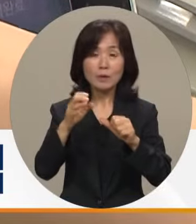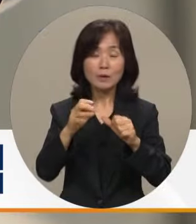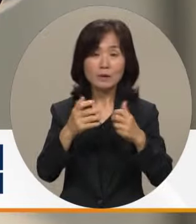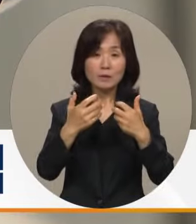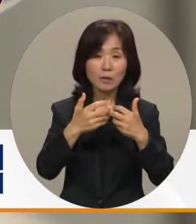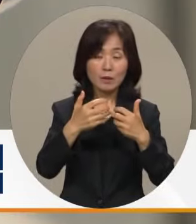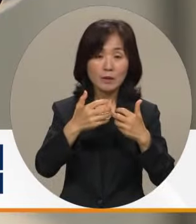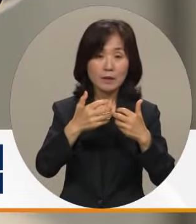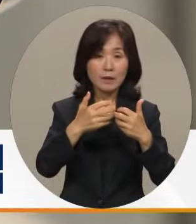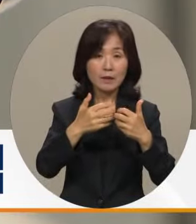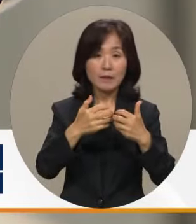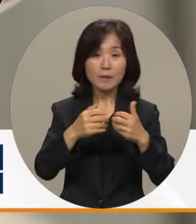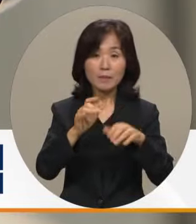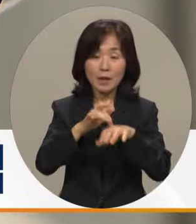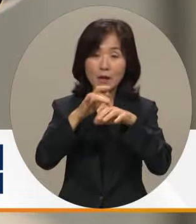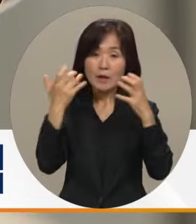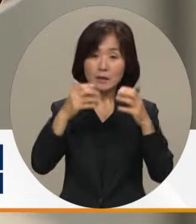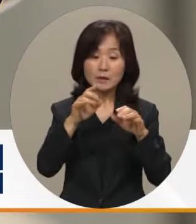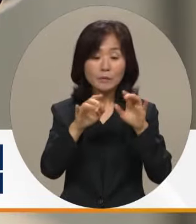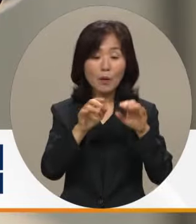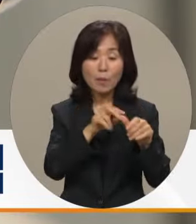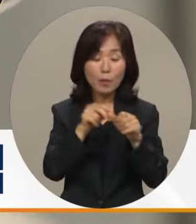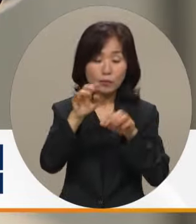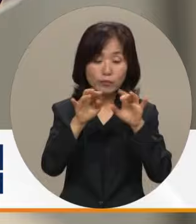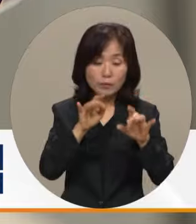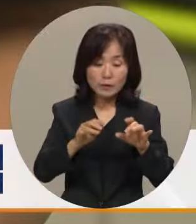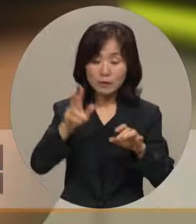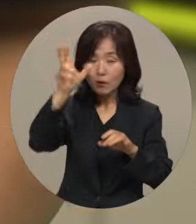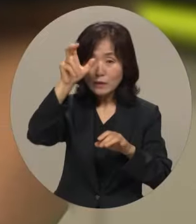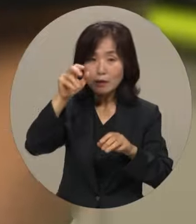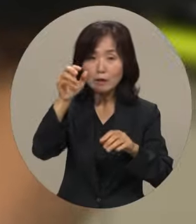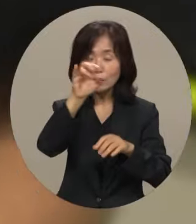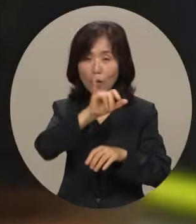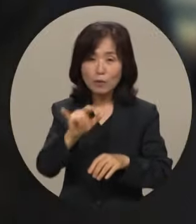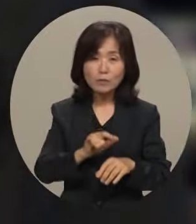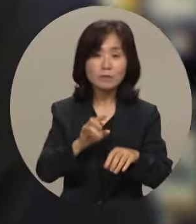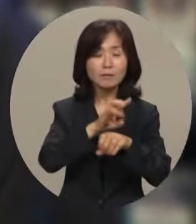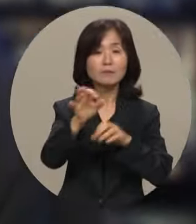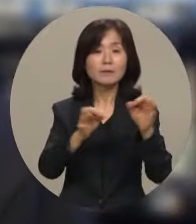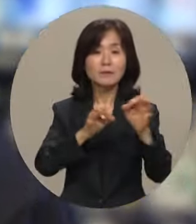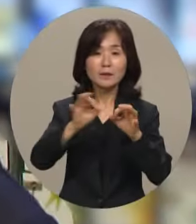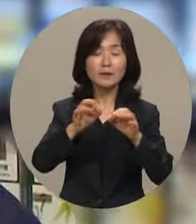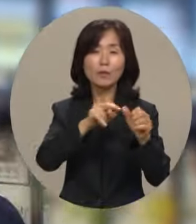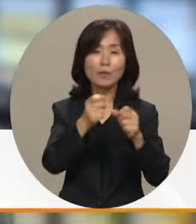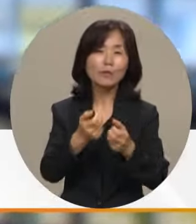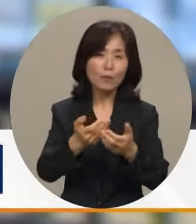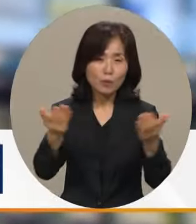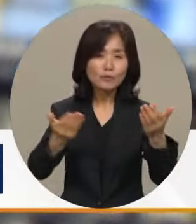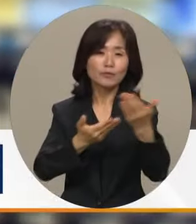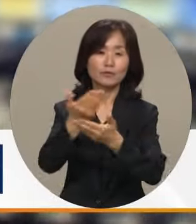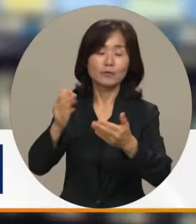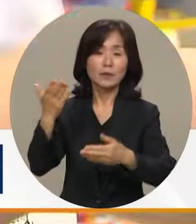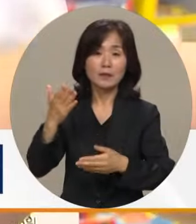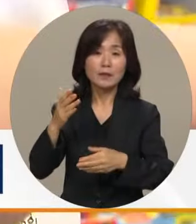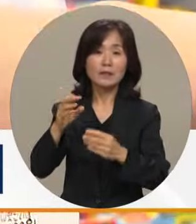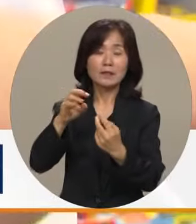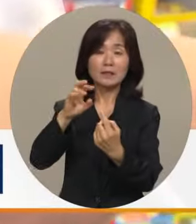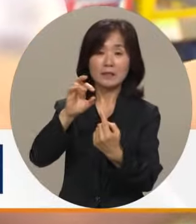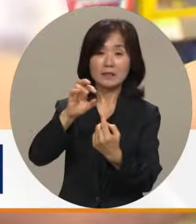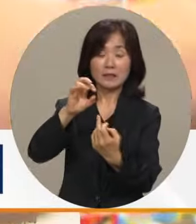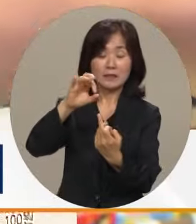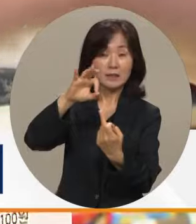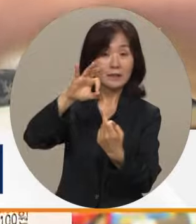입력하면 경찰은 물론 전국 편의점에 정보가 공유됩니다. 지난 2020년엔 창녕 학대 사건을 계기로 아동학대